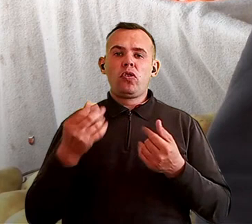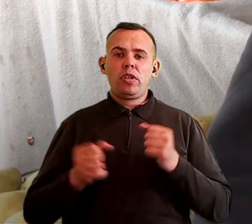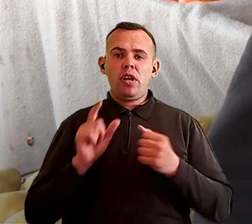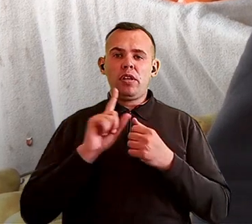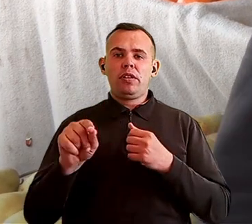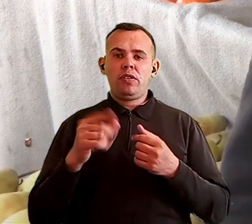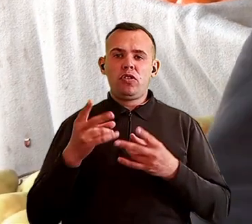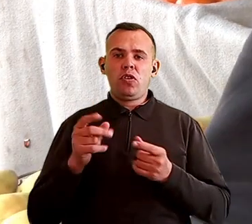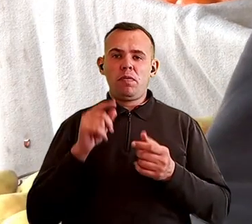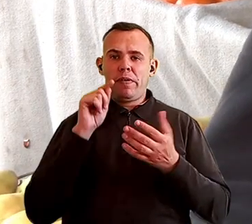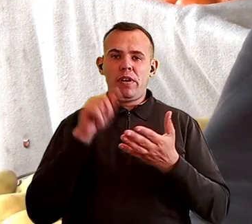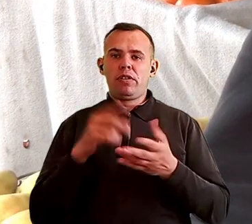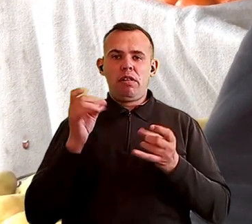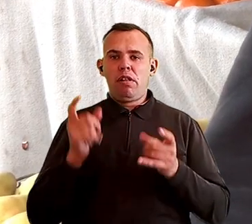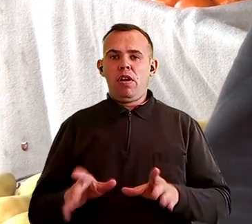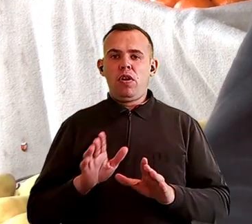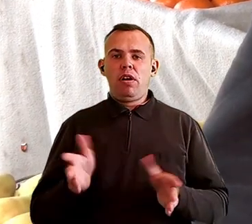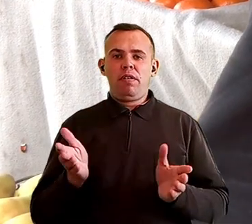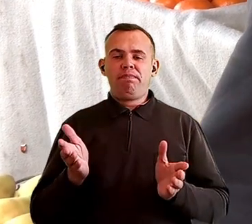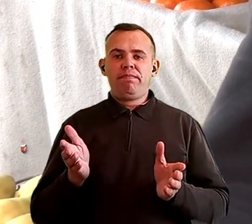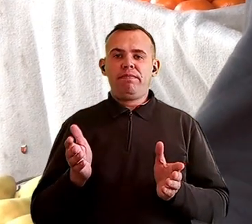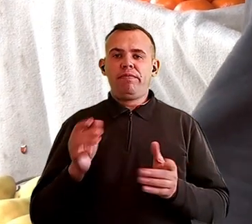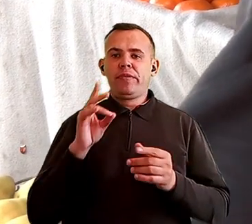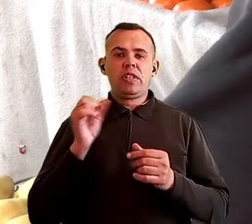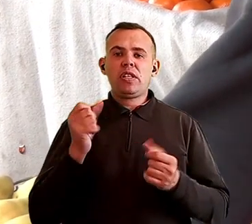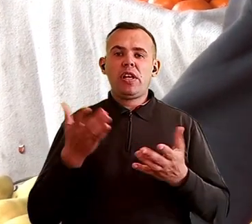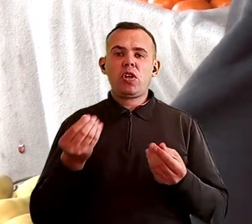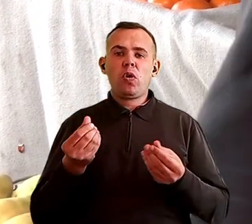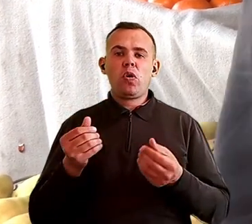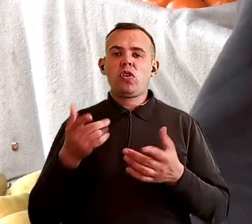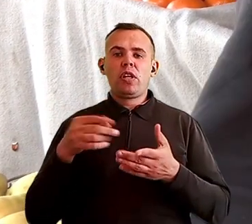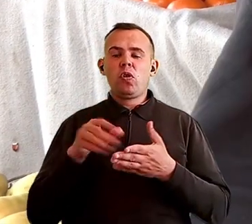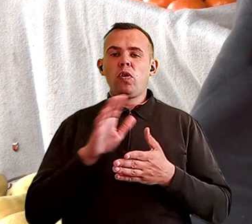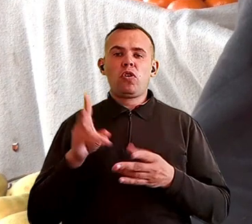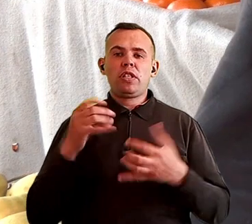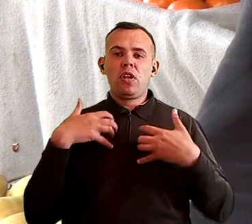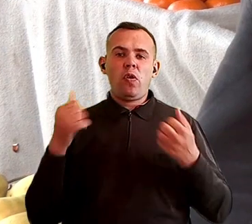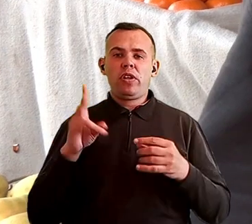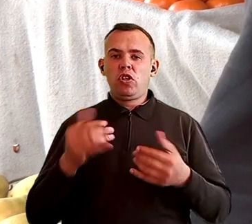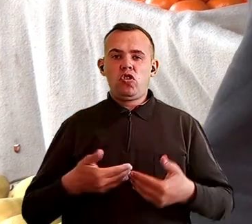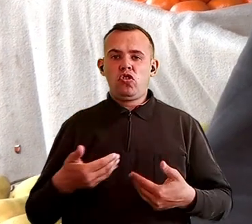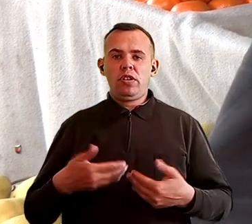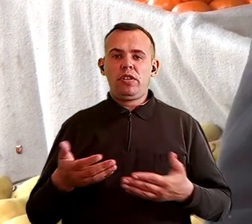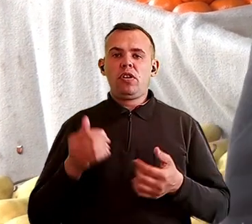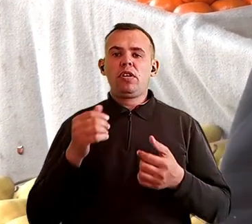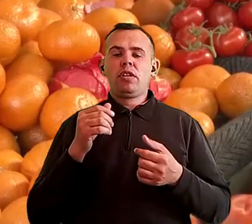просто нереально. Ні за які гроші ти не купиш ні здоров'я, ні життя. Спрос іде і